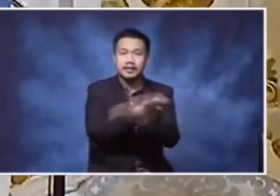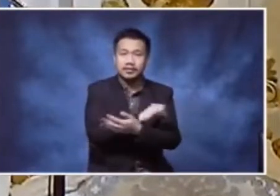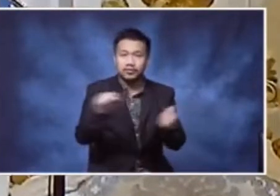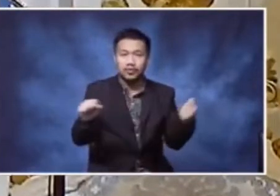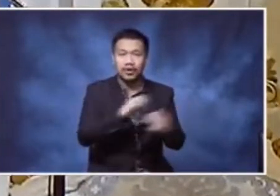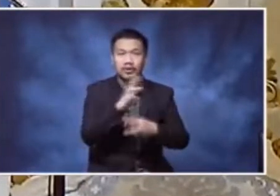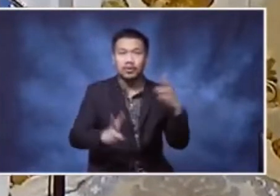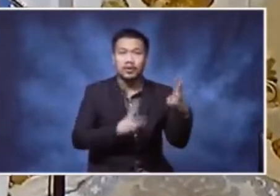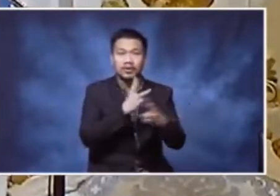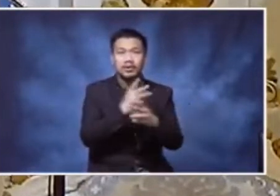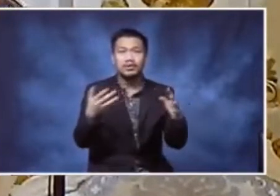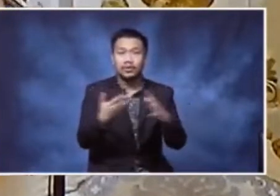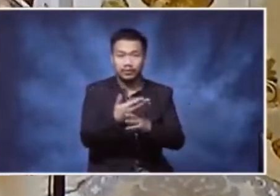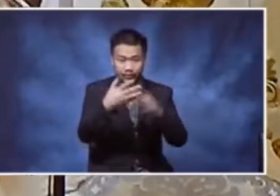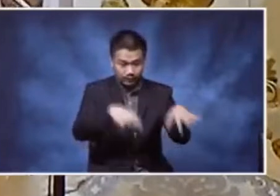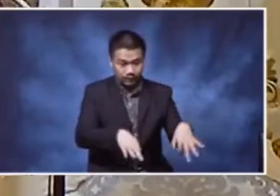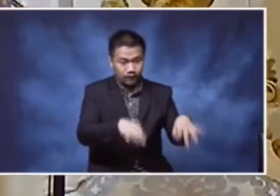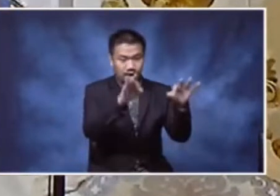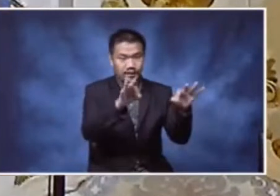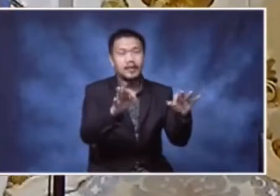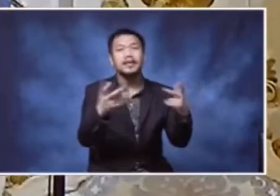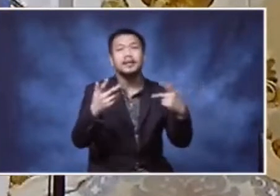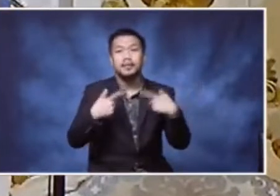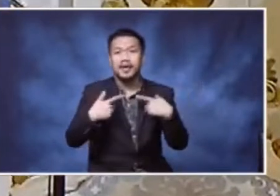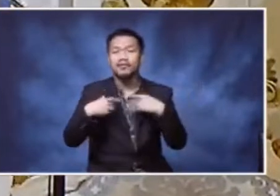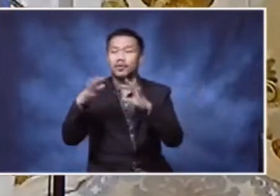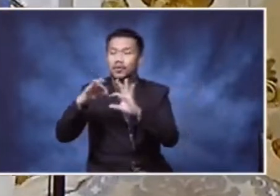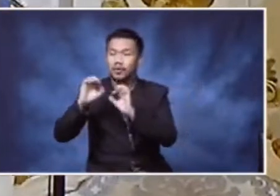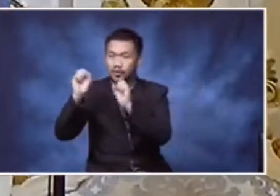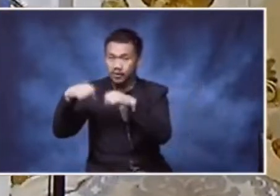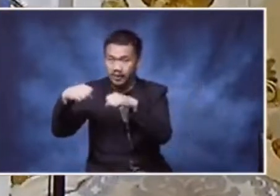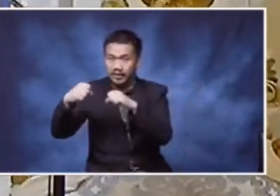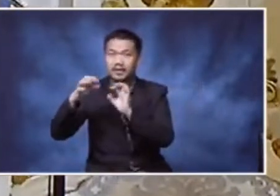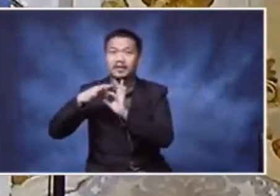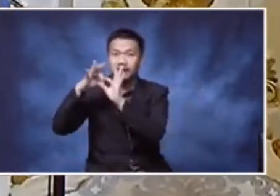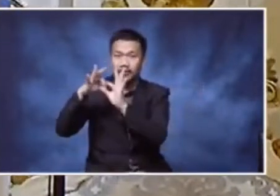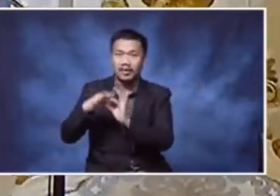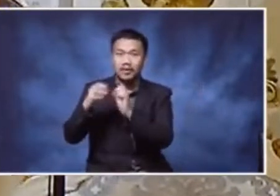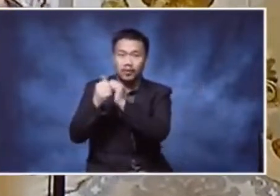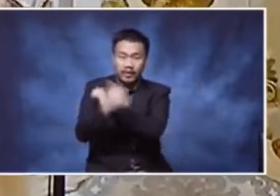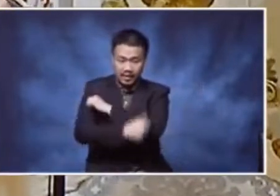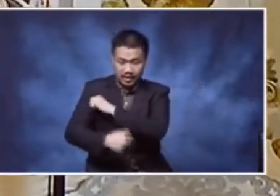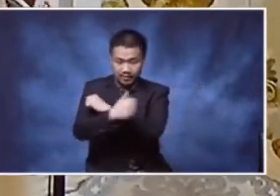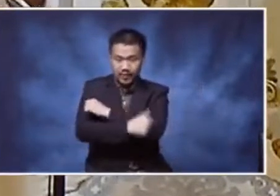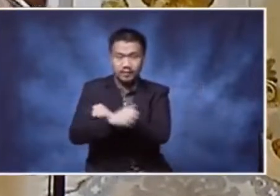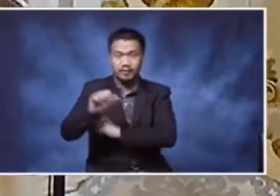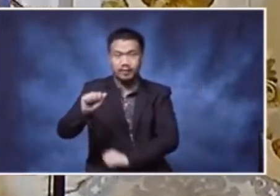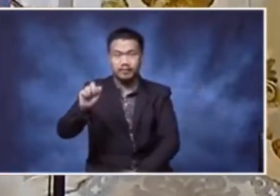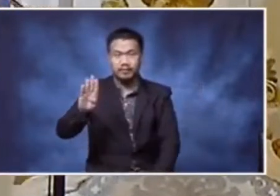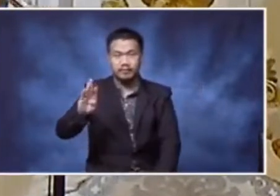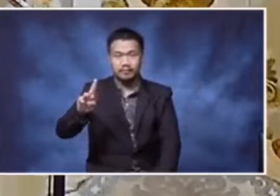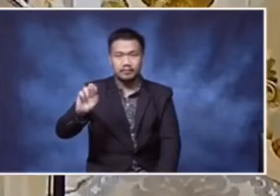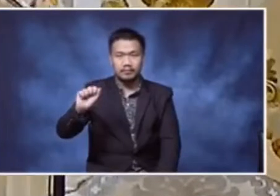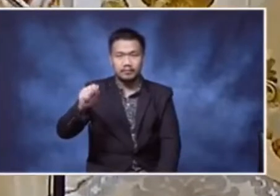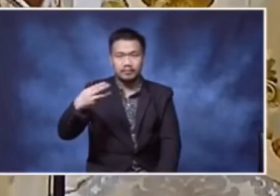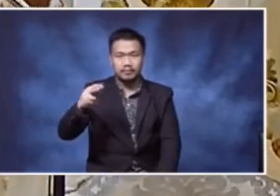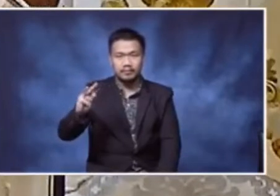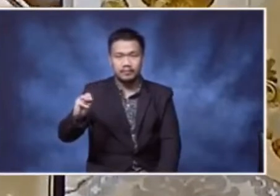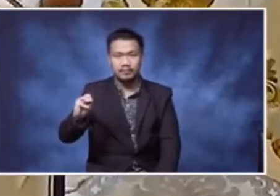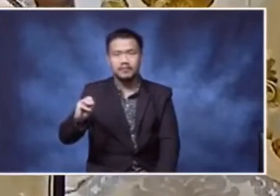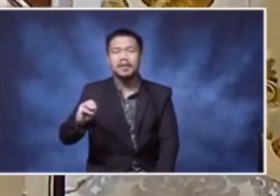baha. Nandiyan yung covenant ng Diyos kay Abraham na gagawin siya isang lahi, bibigyan